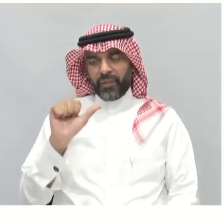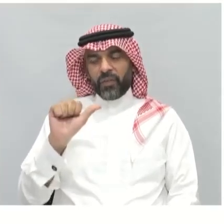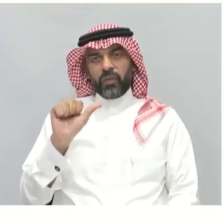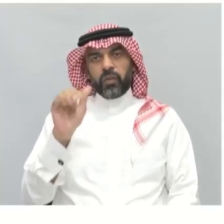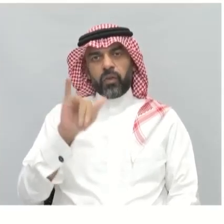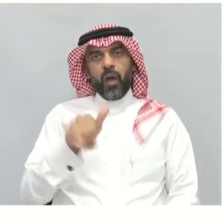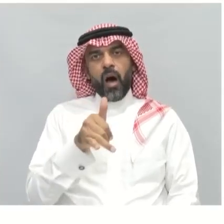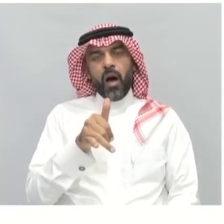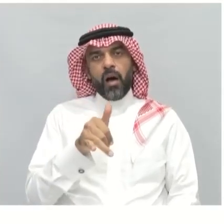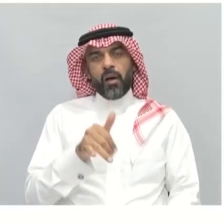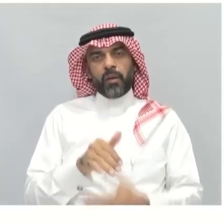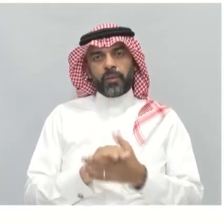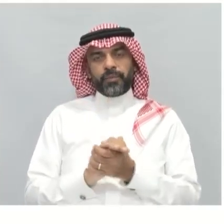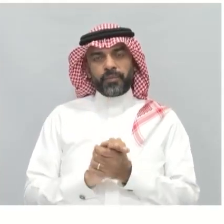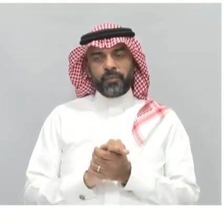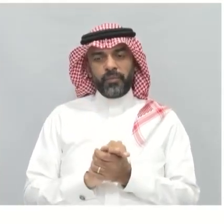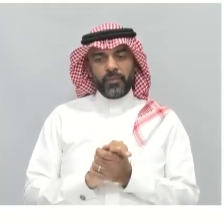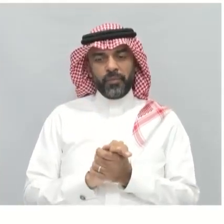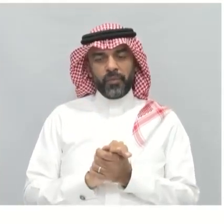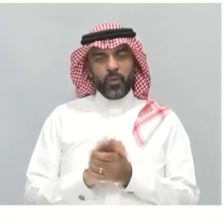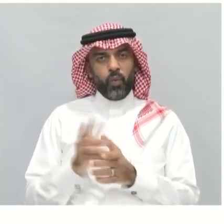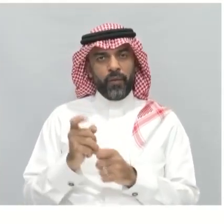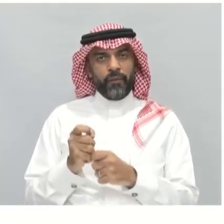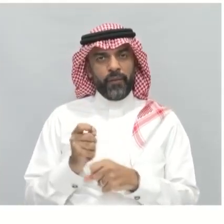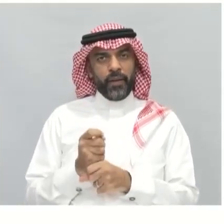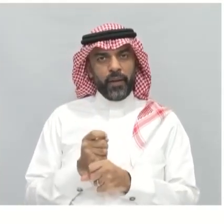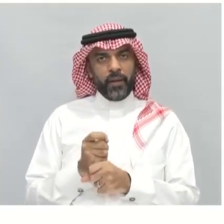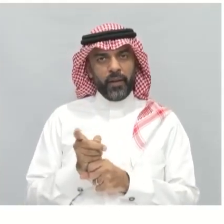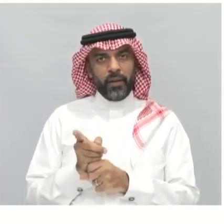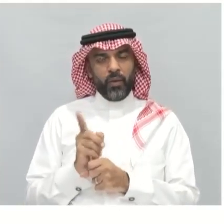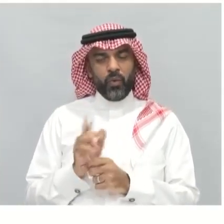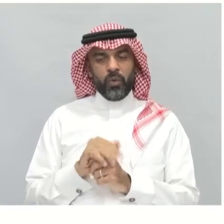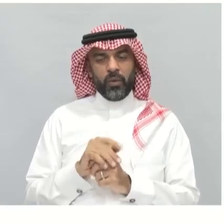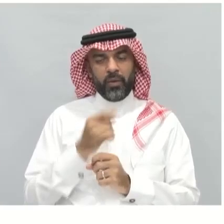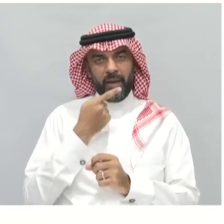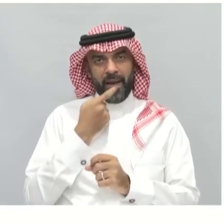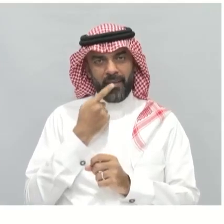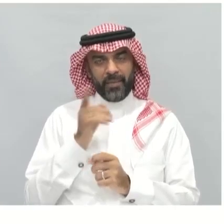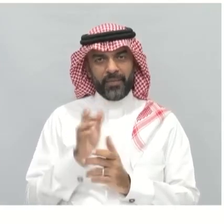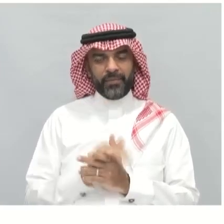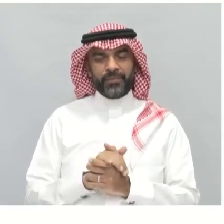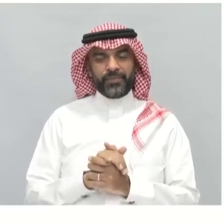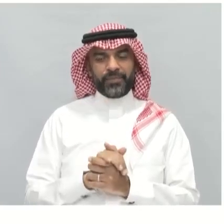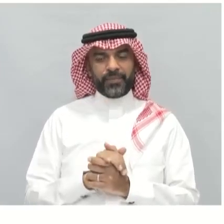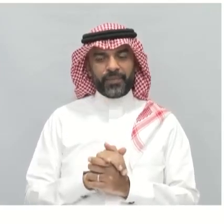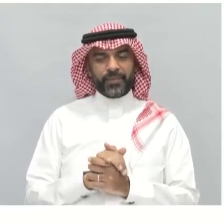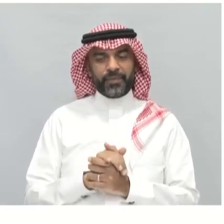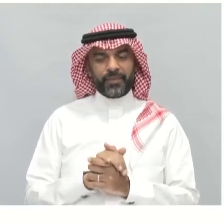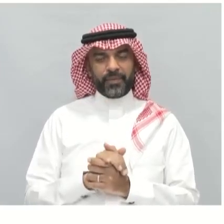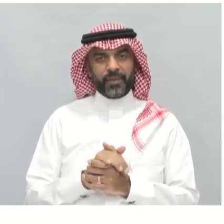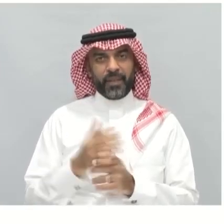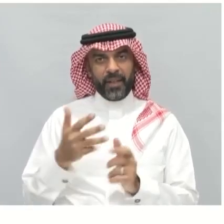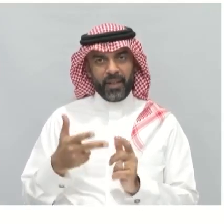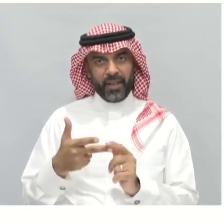الشريفين ما الفعل المنتهي بالف لينه نعم هو الفعل ارتضع